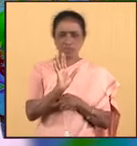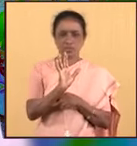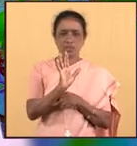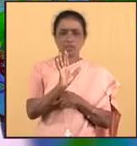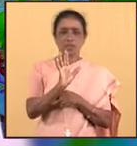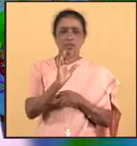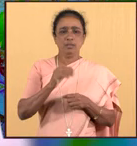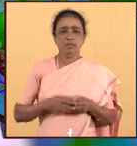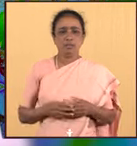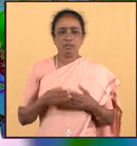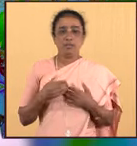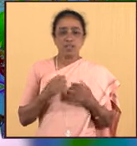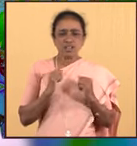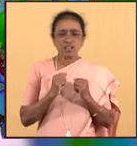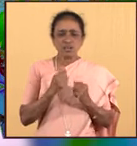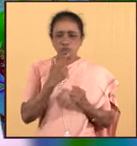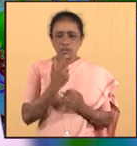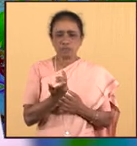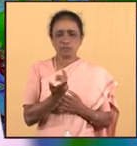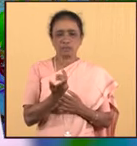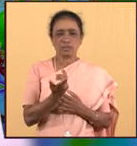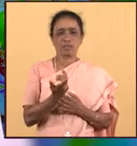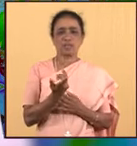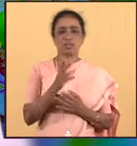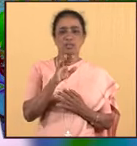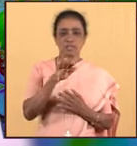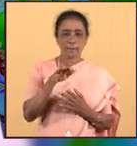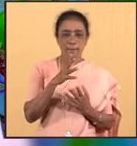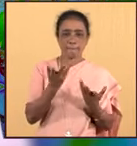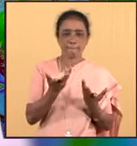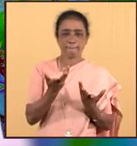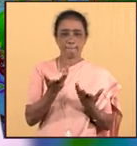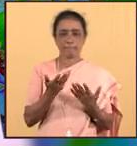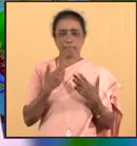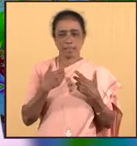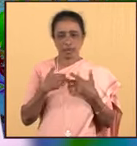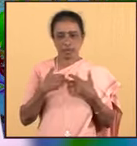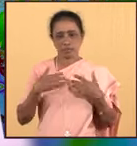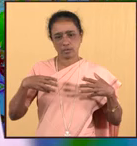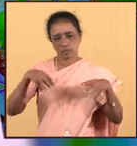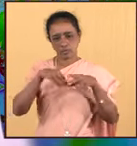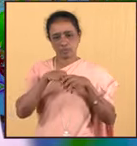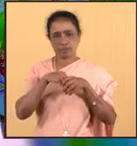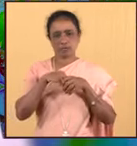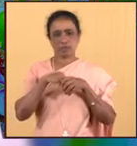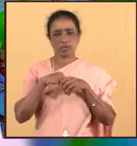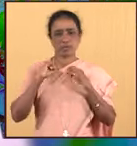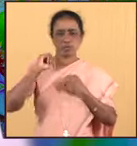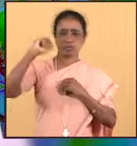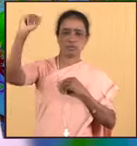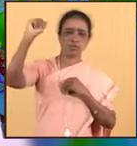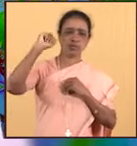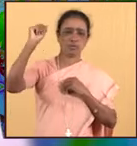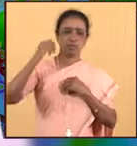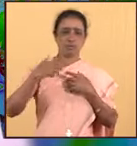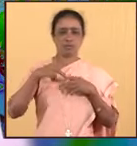நமது நாட்டின் அரசியலமைப்பின் முகவுரையில் என்ன கூறப்பட்டுள்ளது என்றால், சமய சார்பின்மை அனைவரும்